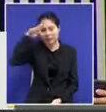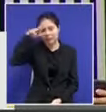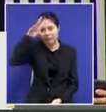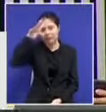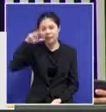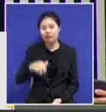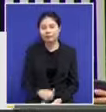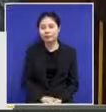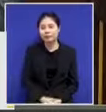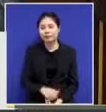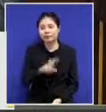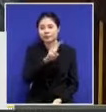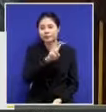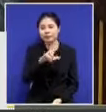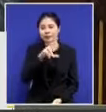ะ